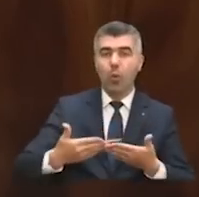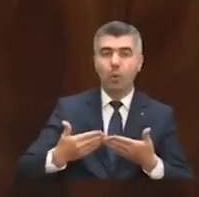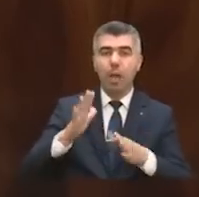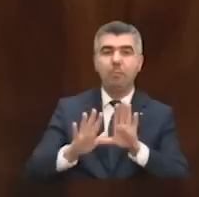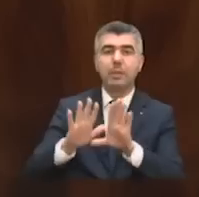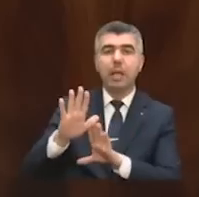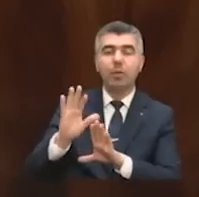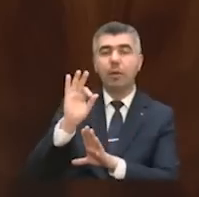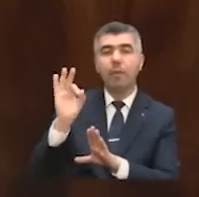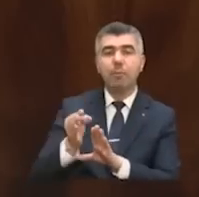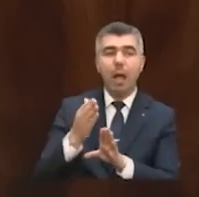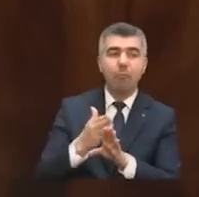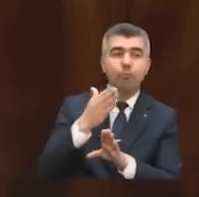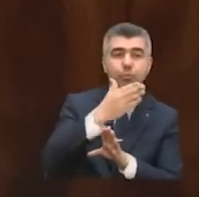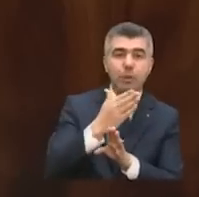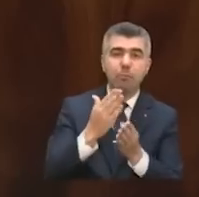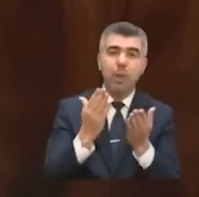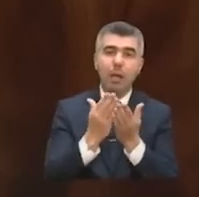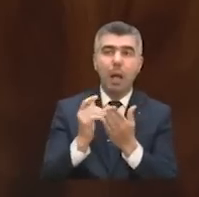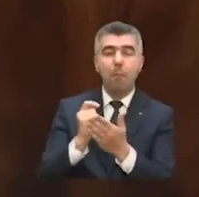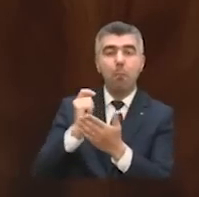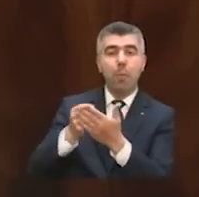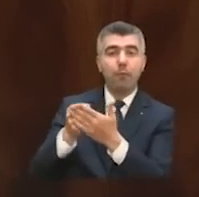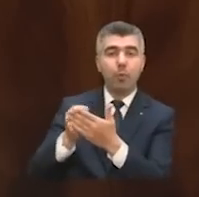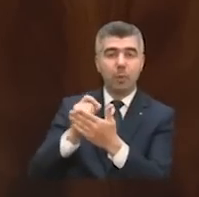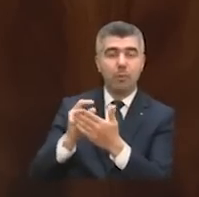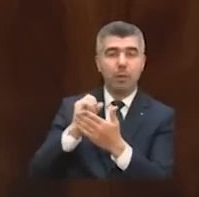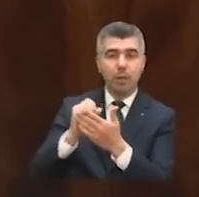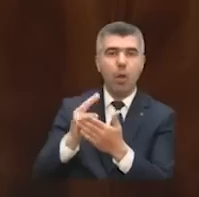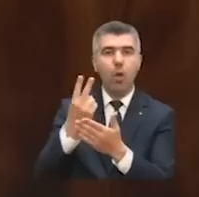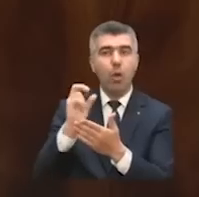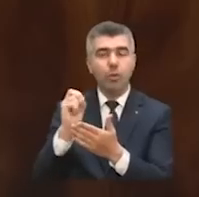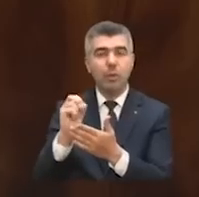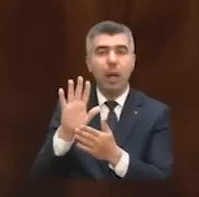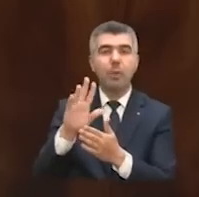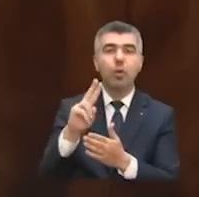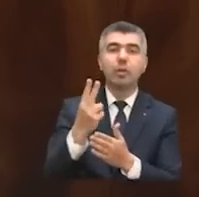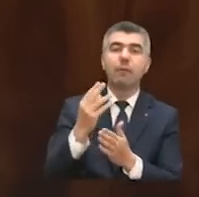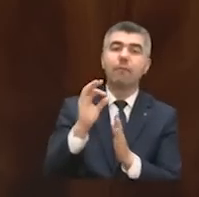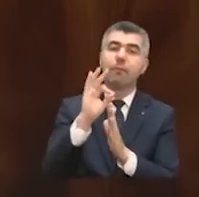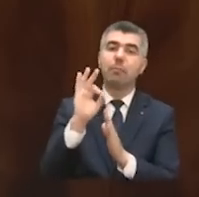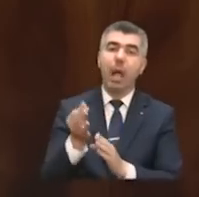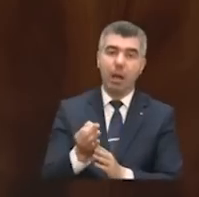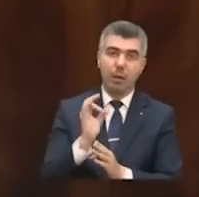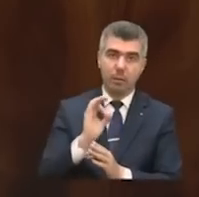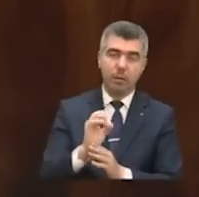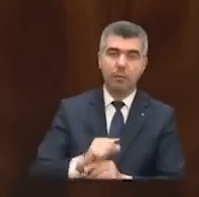15% اللي كيمشيو للمحدود نديروا مجهود كبير نوصلوا على 20 ولا 25% وما